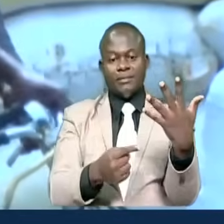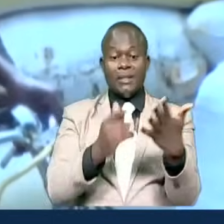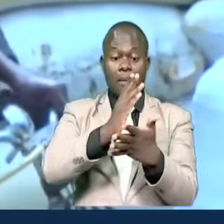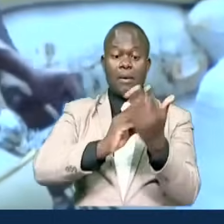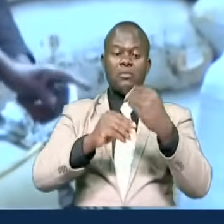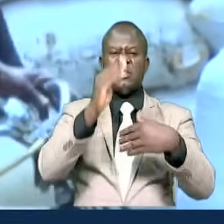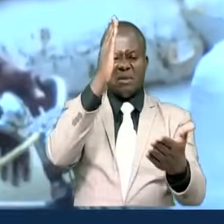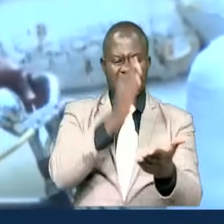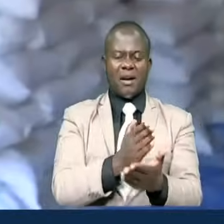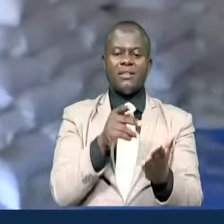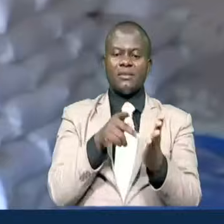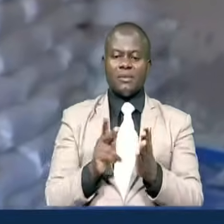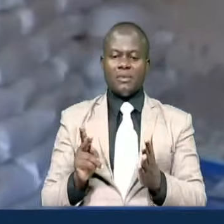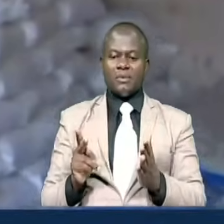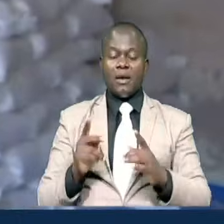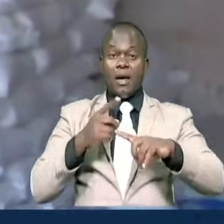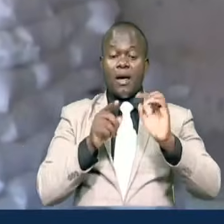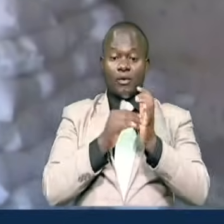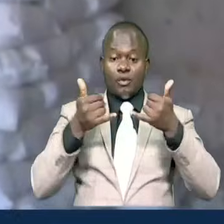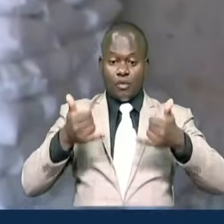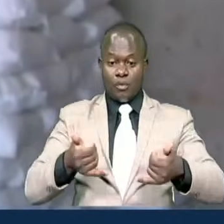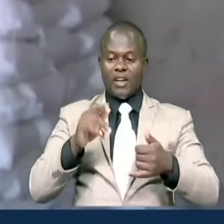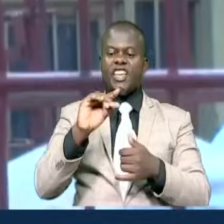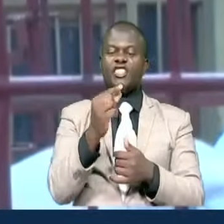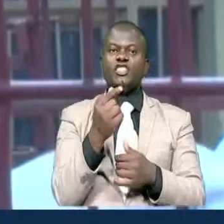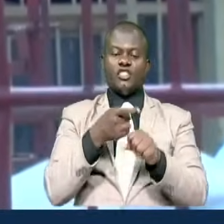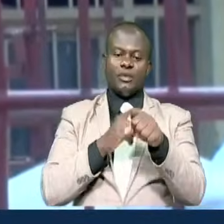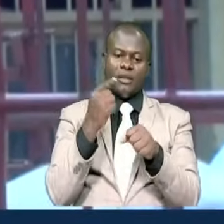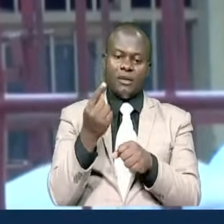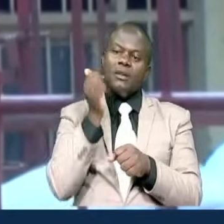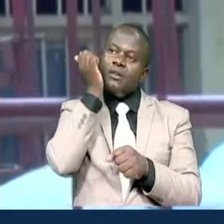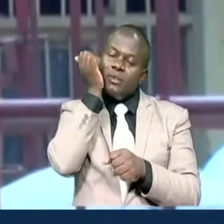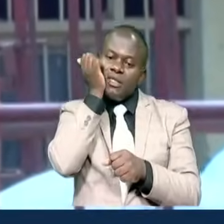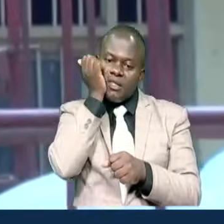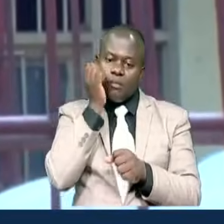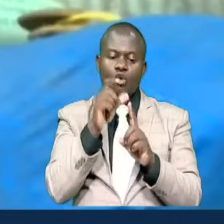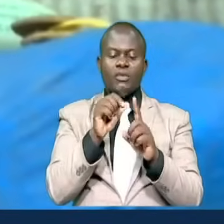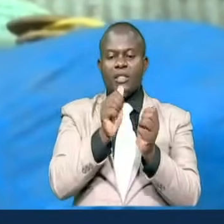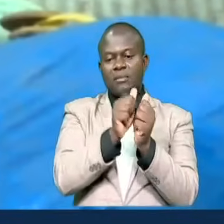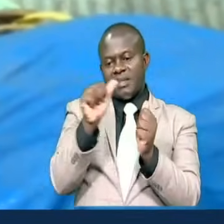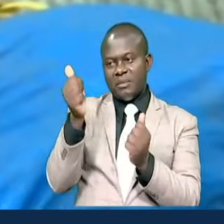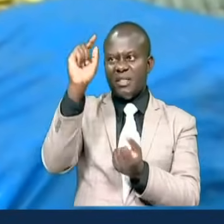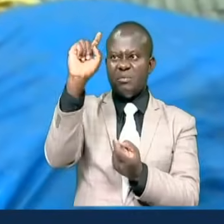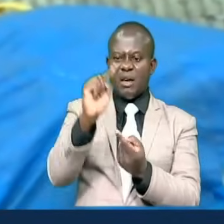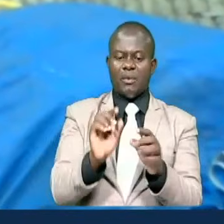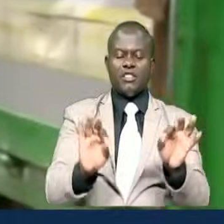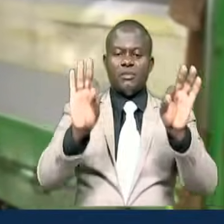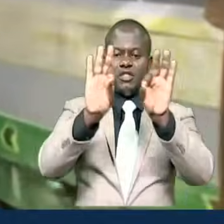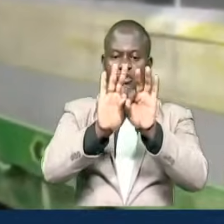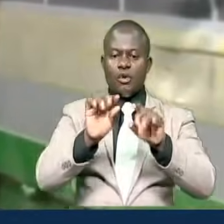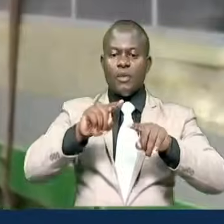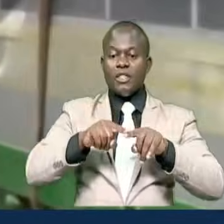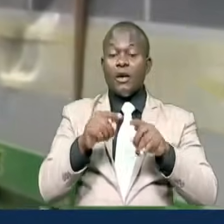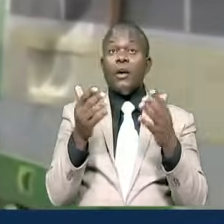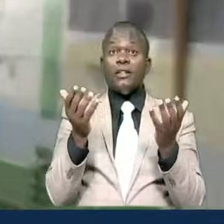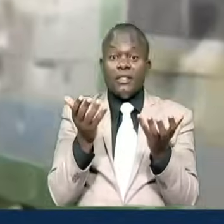bari bararetse kubigura gusa kuri ubu ikiro cy'ibirayi ibishyimbo umuceri n'ibindi byagabanyije ibiciro bitewe n'uko